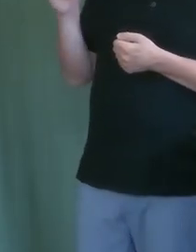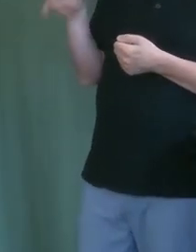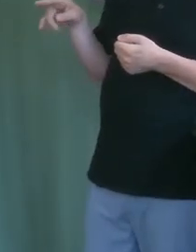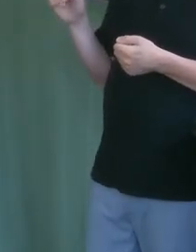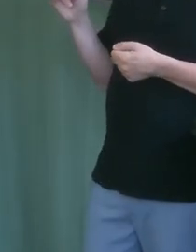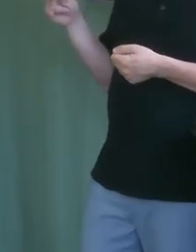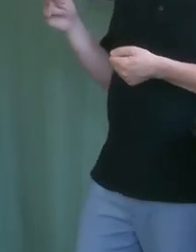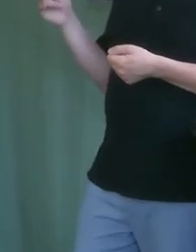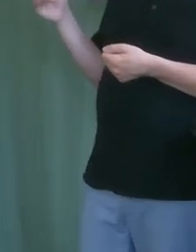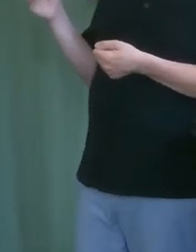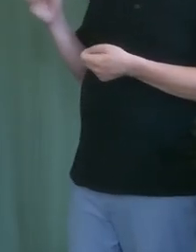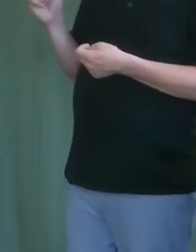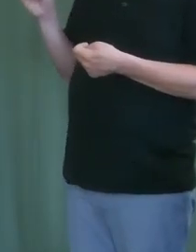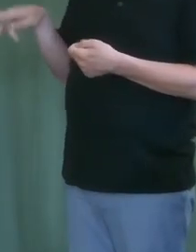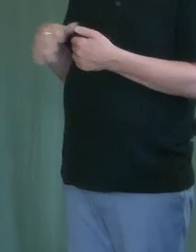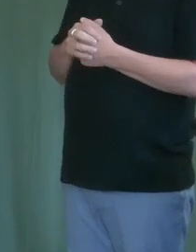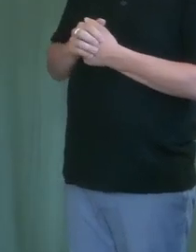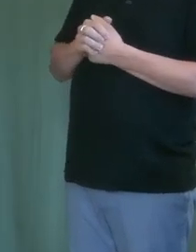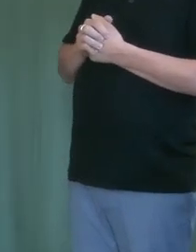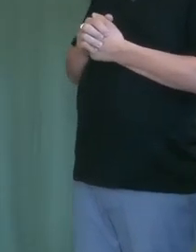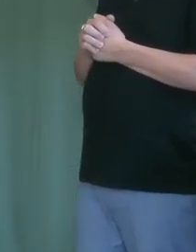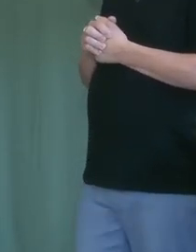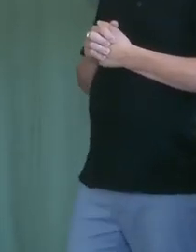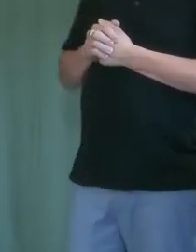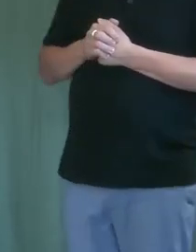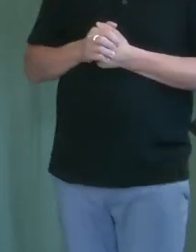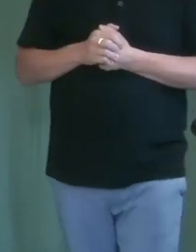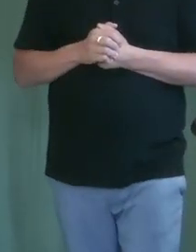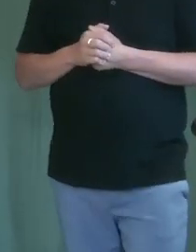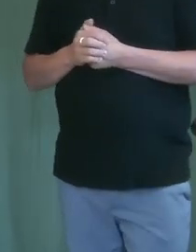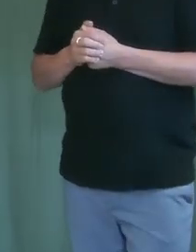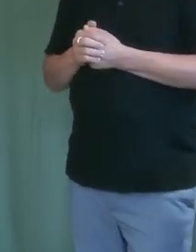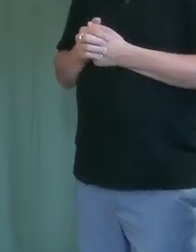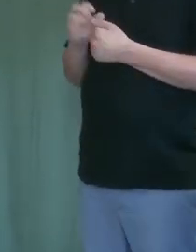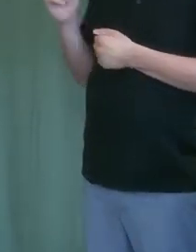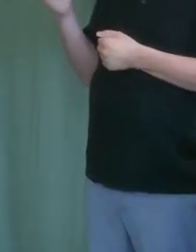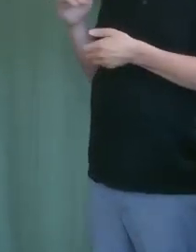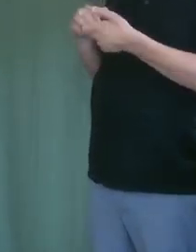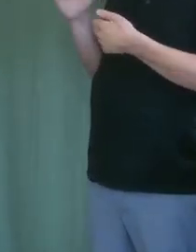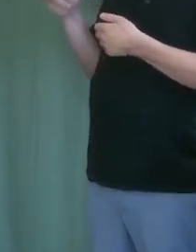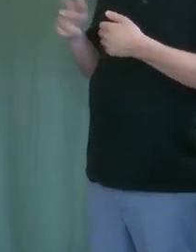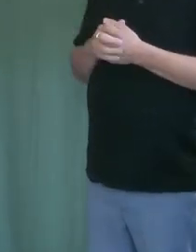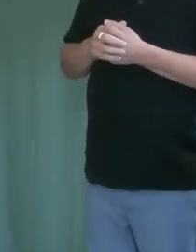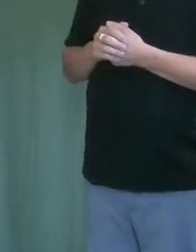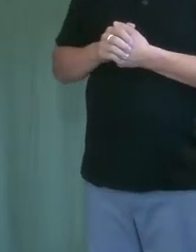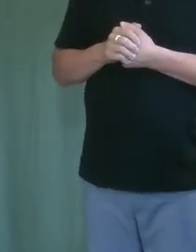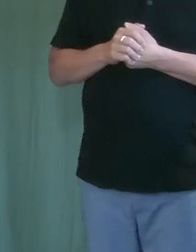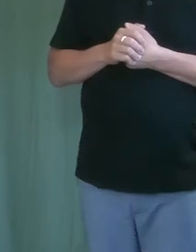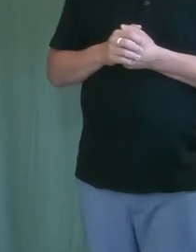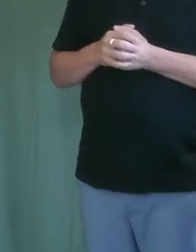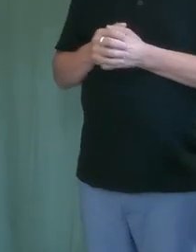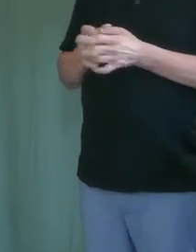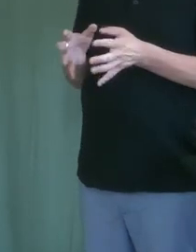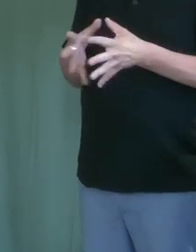André, riksdagsledamot för Kristdemokraterna, och Elin Söderberg, riksdagsledamot för Miljöpartiet. Och framförallt då Erik Lund